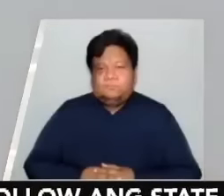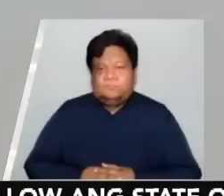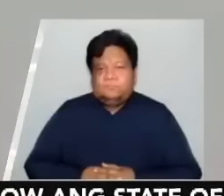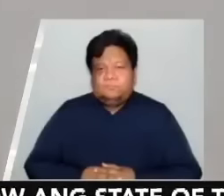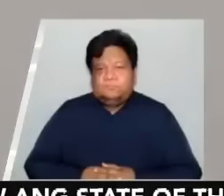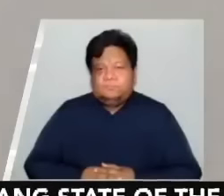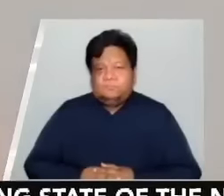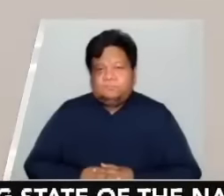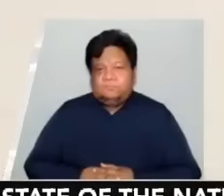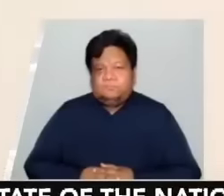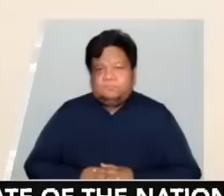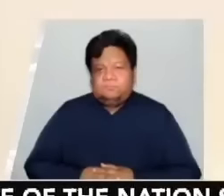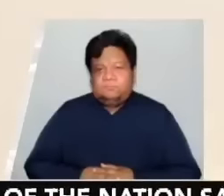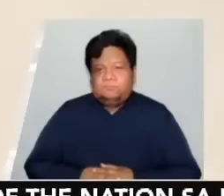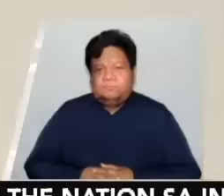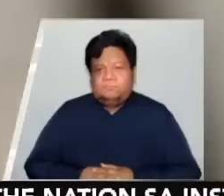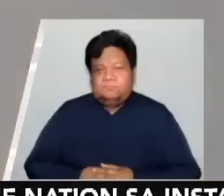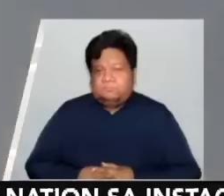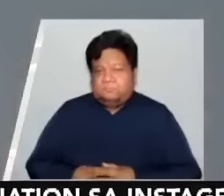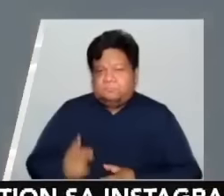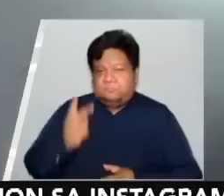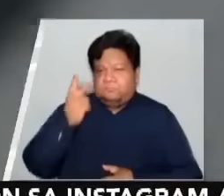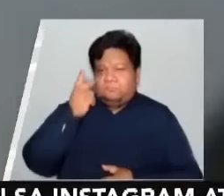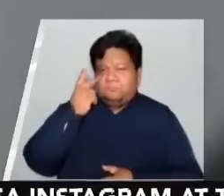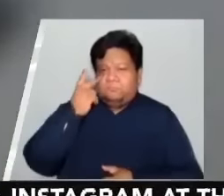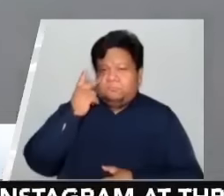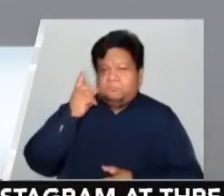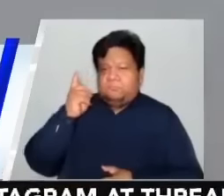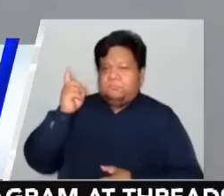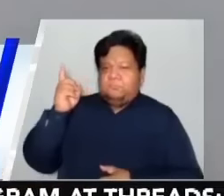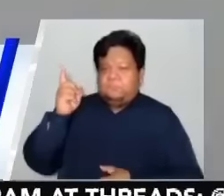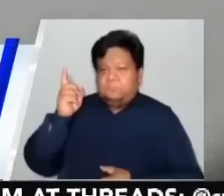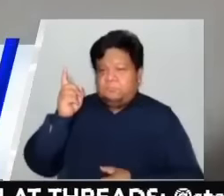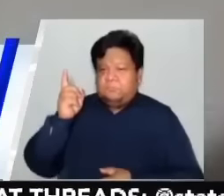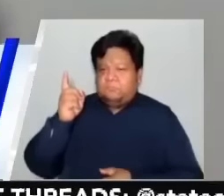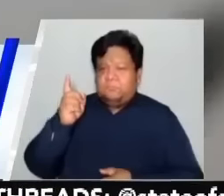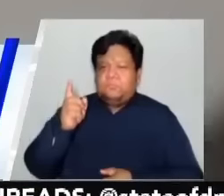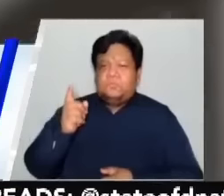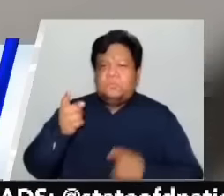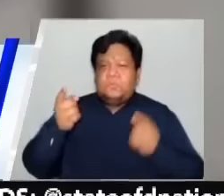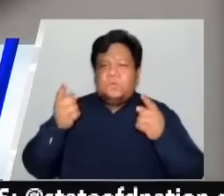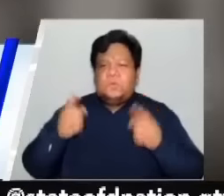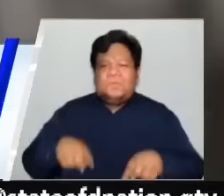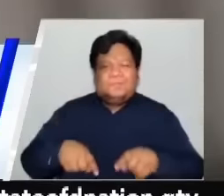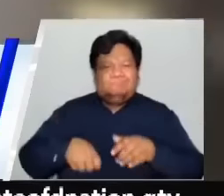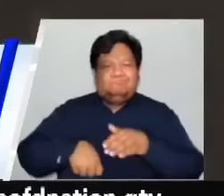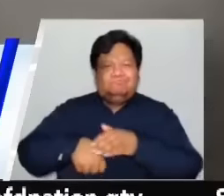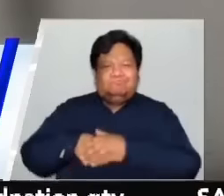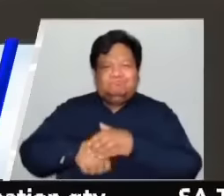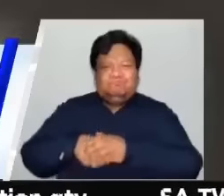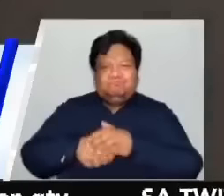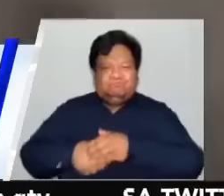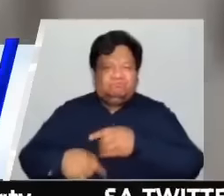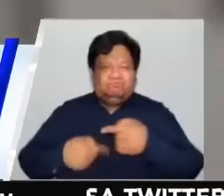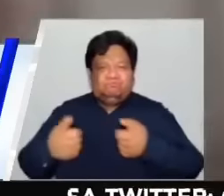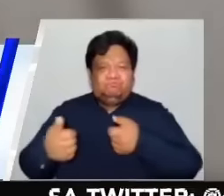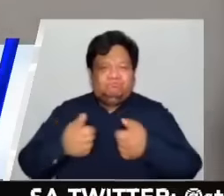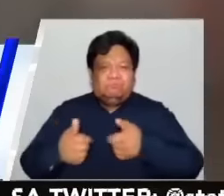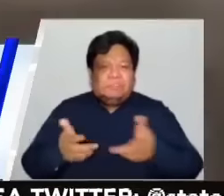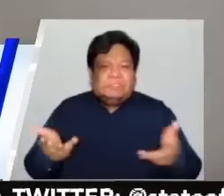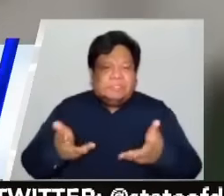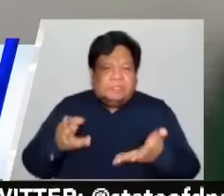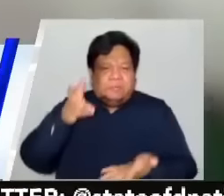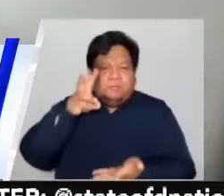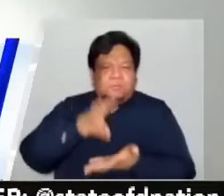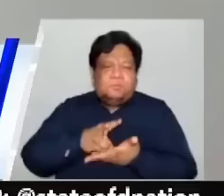Nagtakbuhan ng mga tao nang sumiklab ang gulo sa gitna ng isang soccer match sa Ginit. Nagpang-abot ang fans na magkabilang